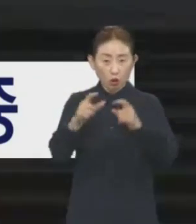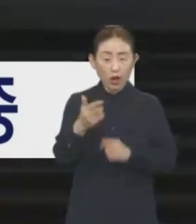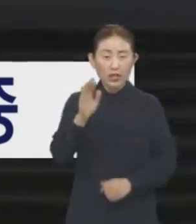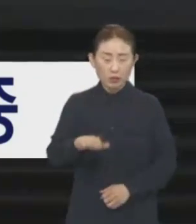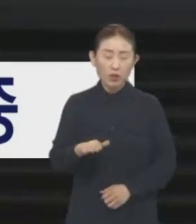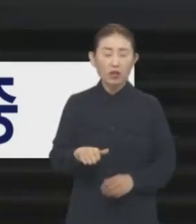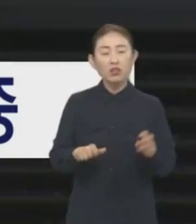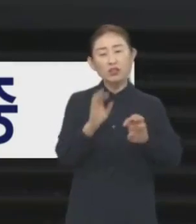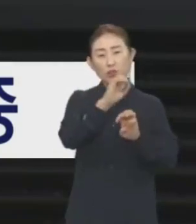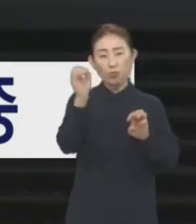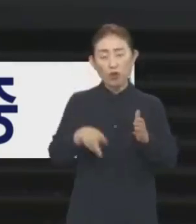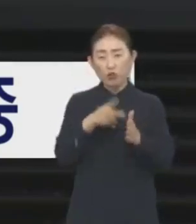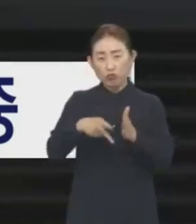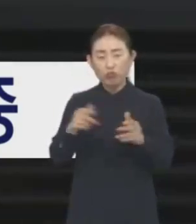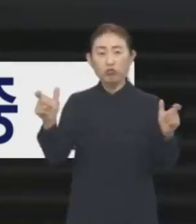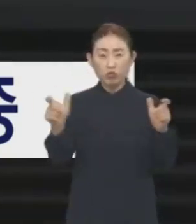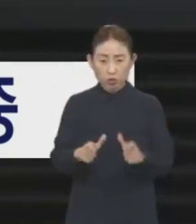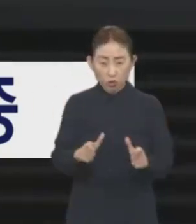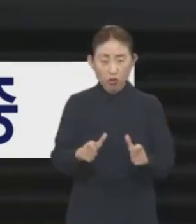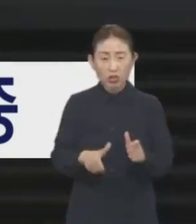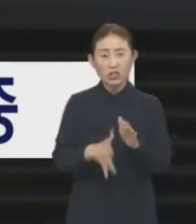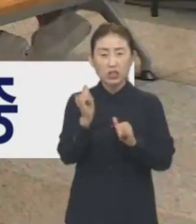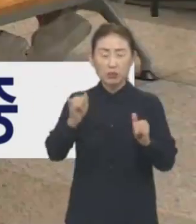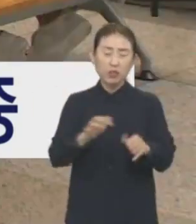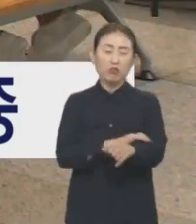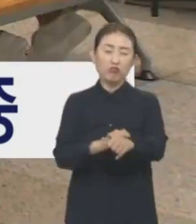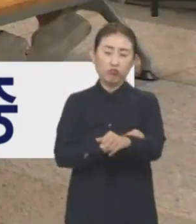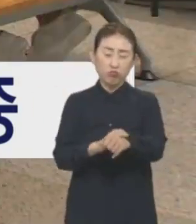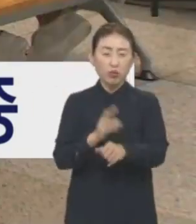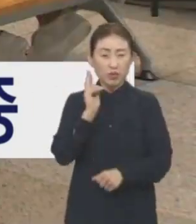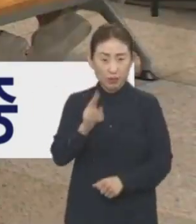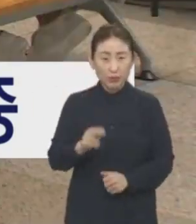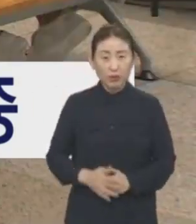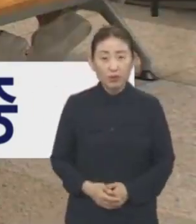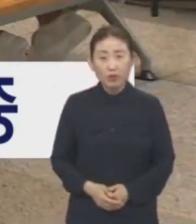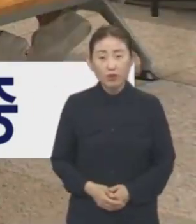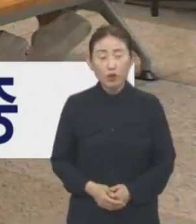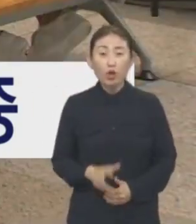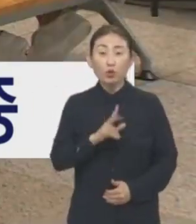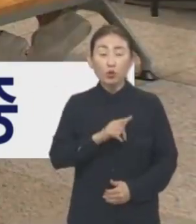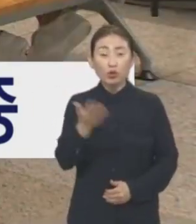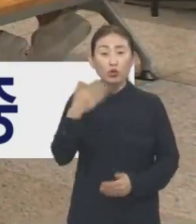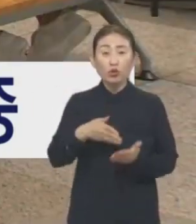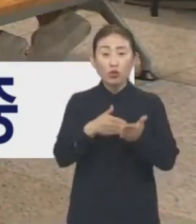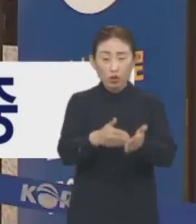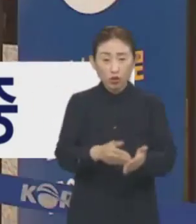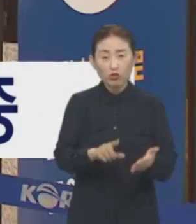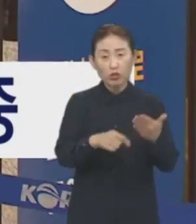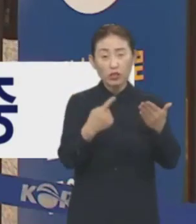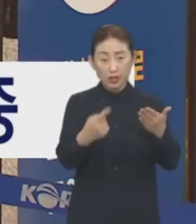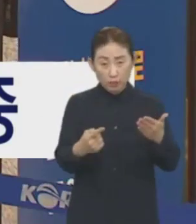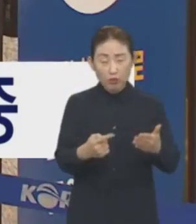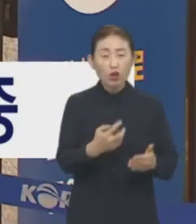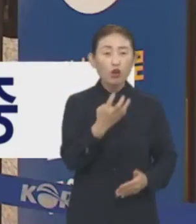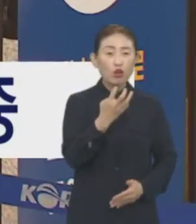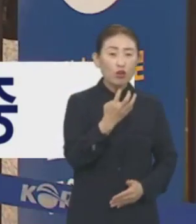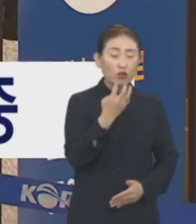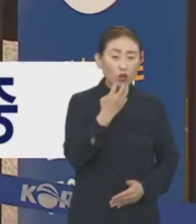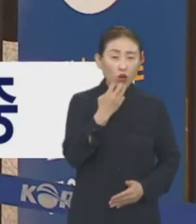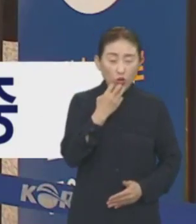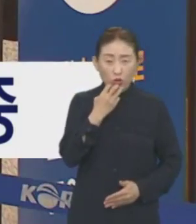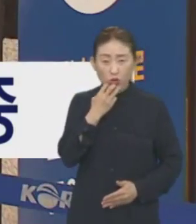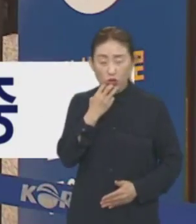30%가량 감소하면서 시민과 관광객들의 불편이 큰 상황입니다. 노조 측은 지난 1일 증편한 부산에서 서울